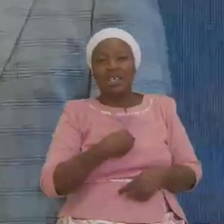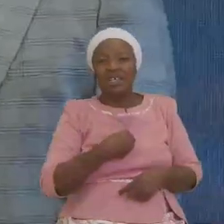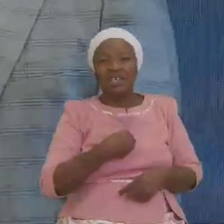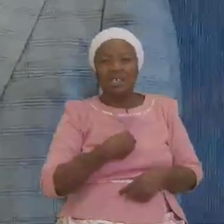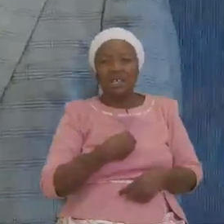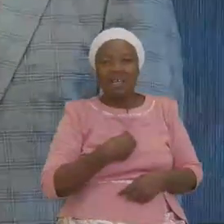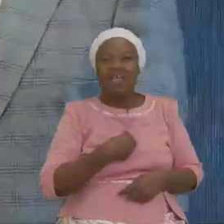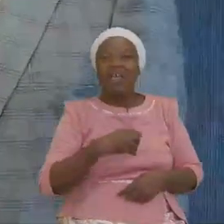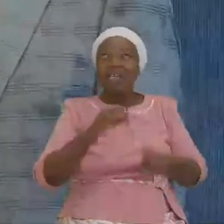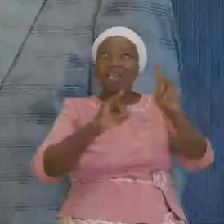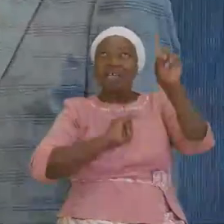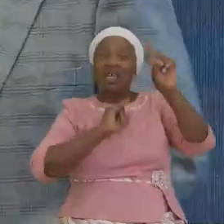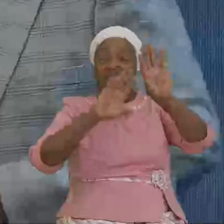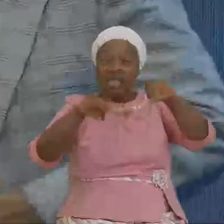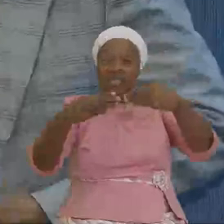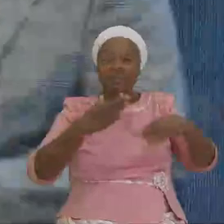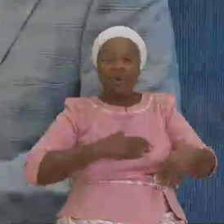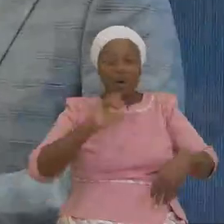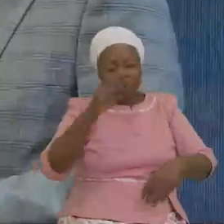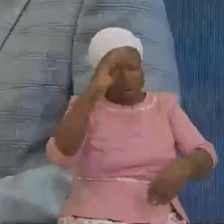Et viens à moi.